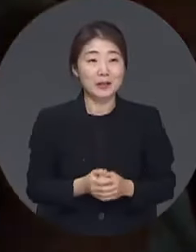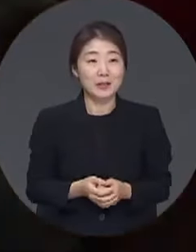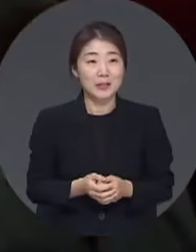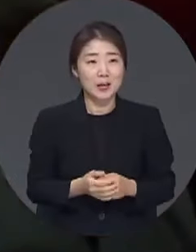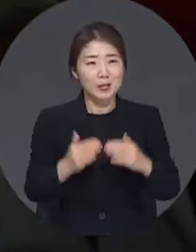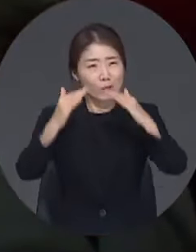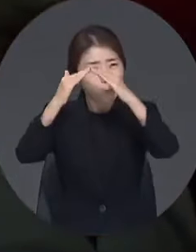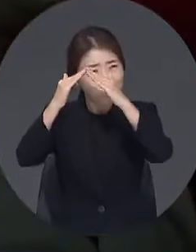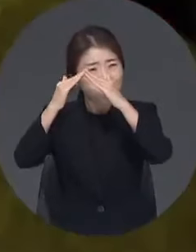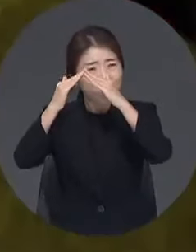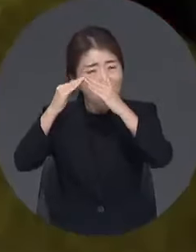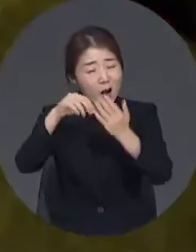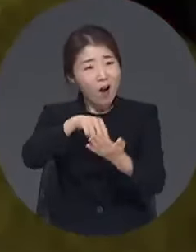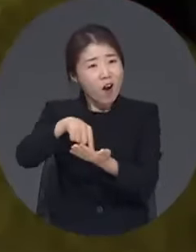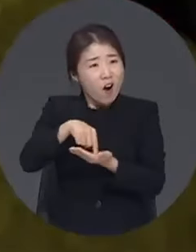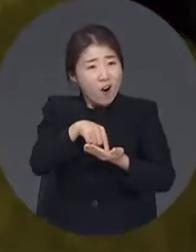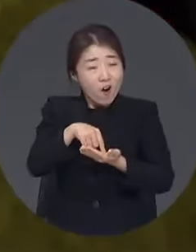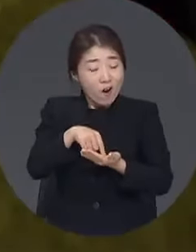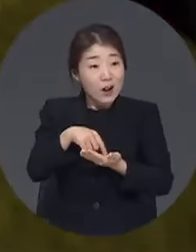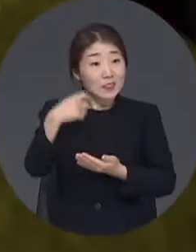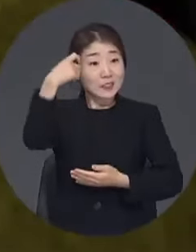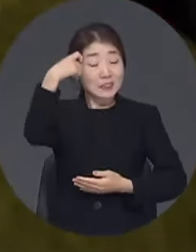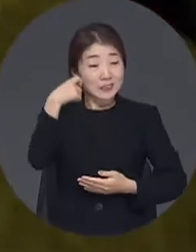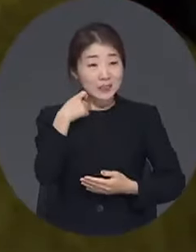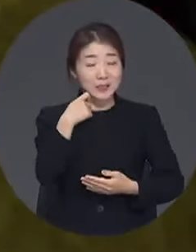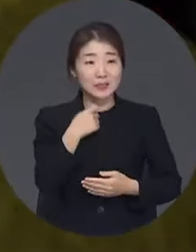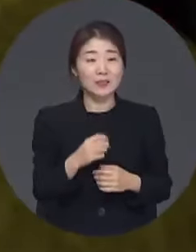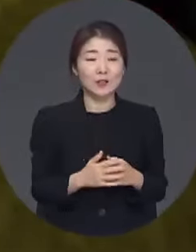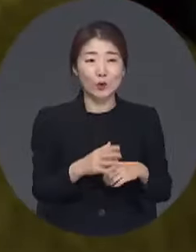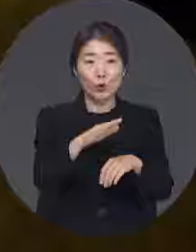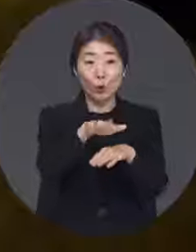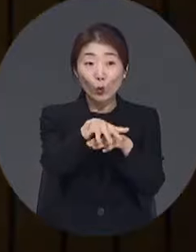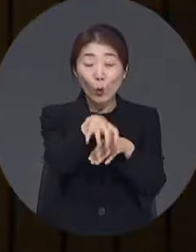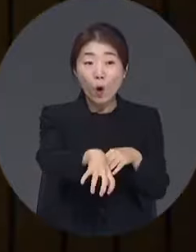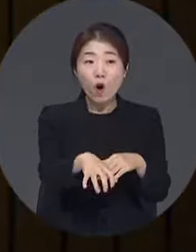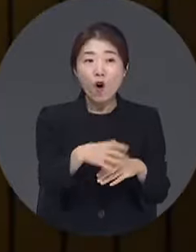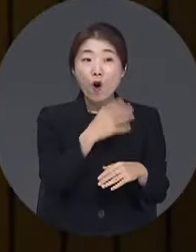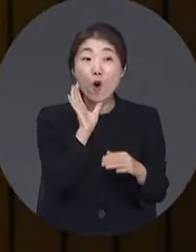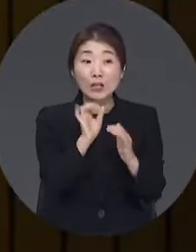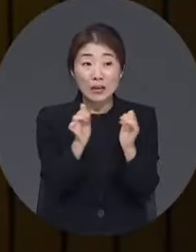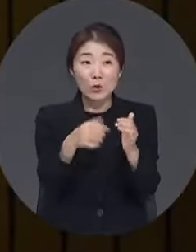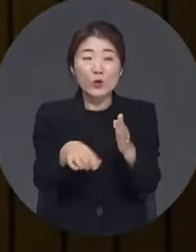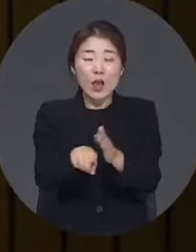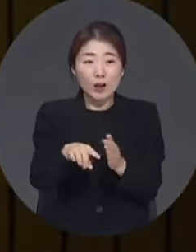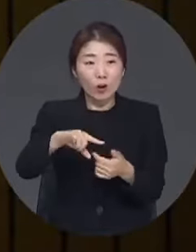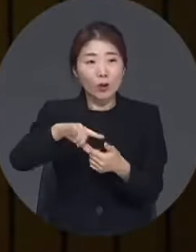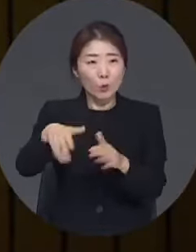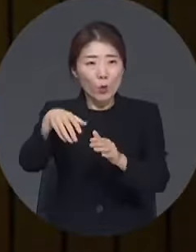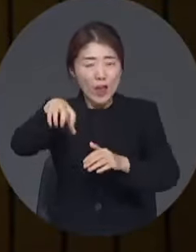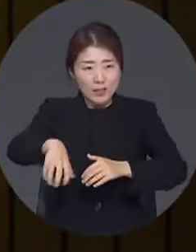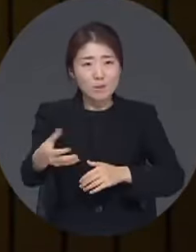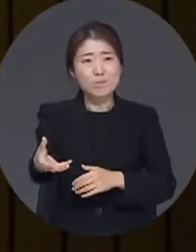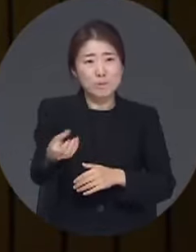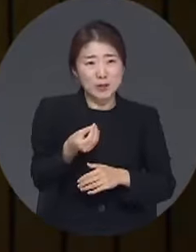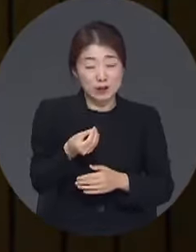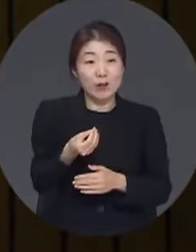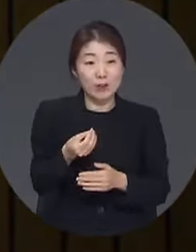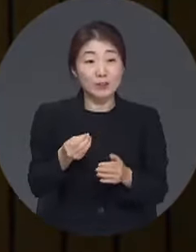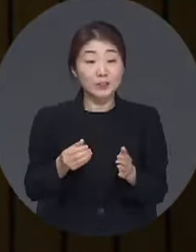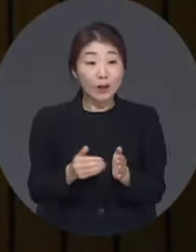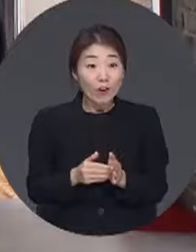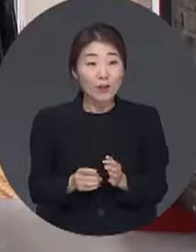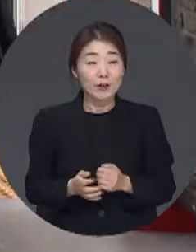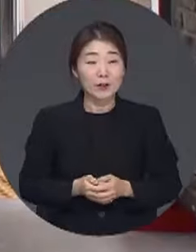집에만 지내면서 고립감을 느끼는 농촌 어르신들을 위해 경상남도가 영화관을 빌린 겁니다